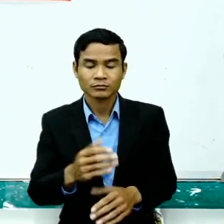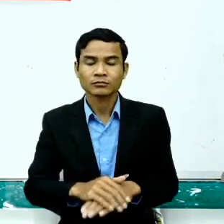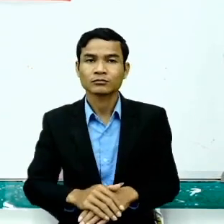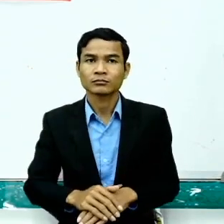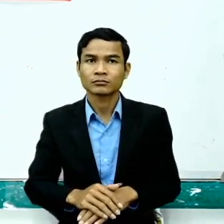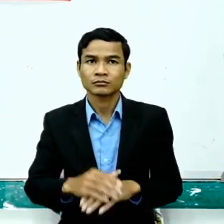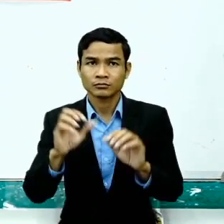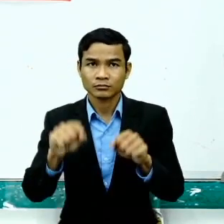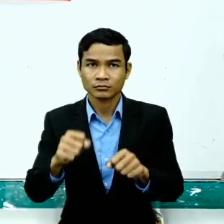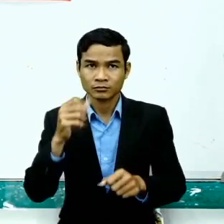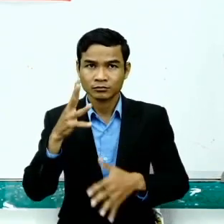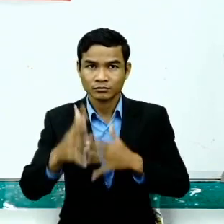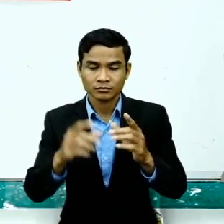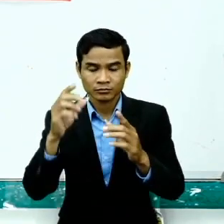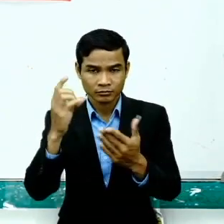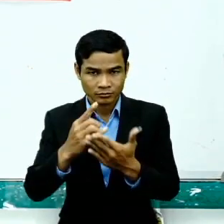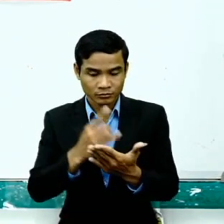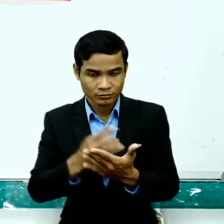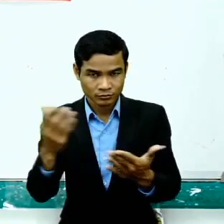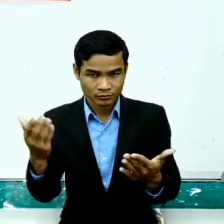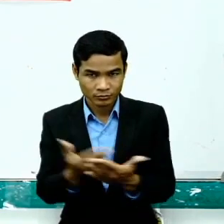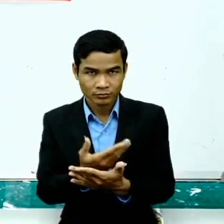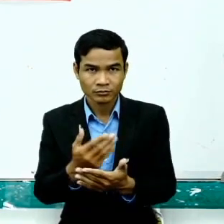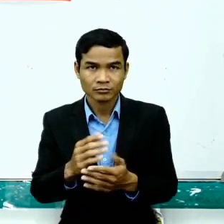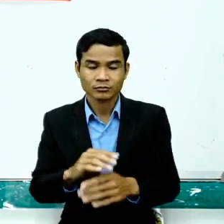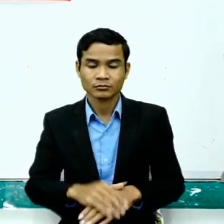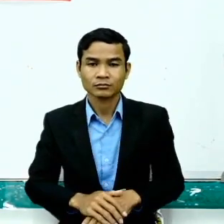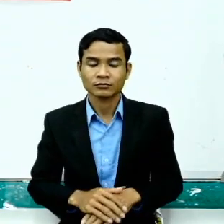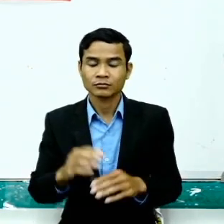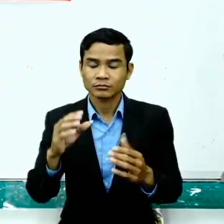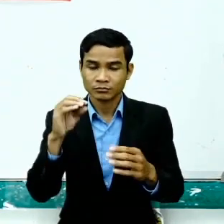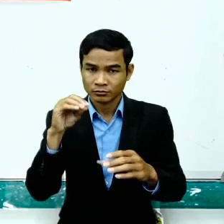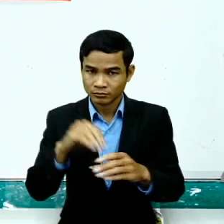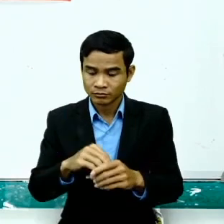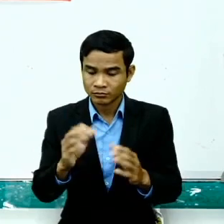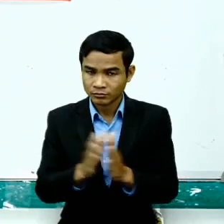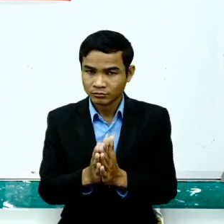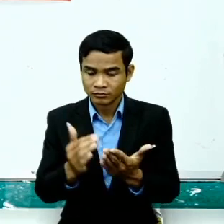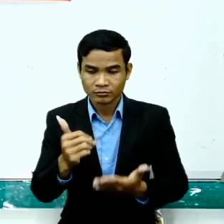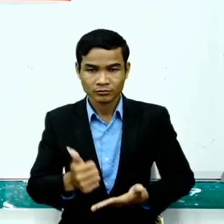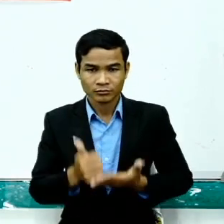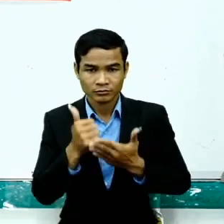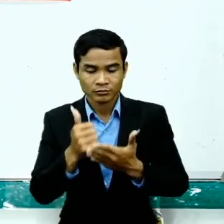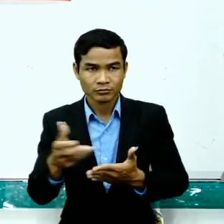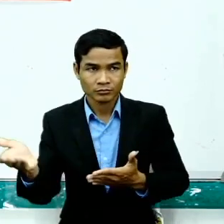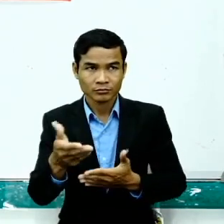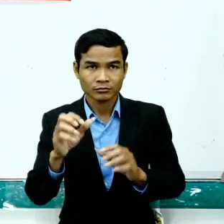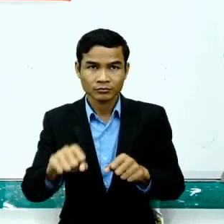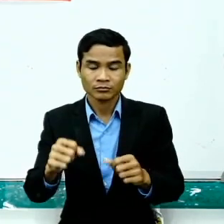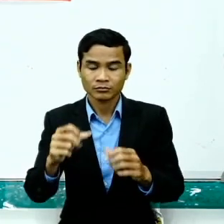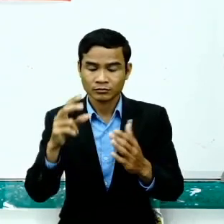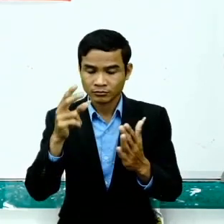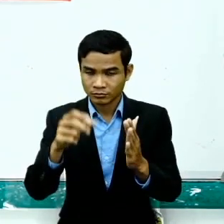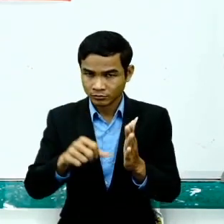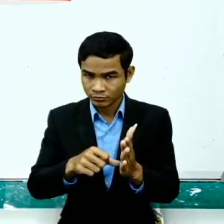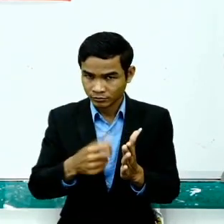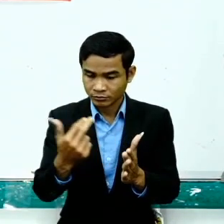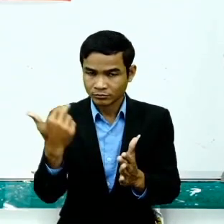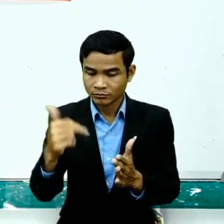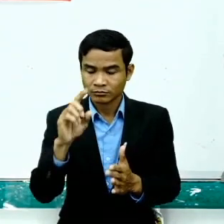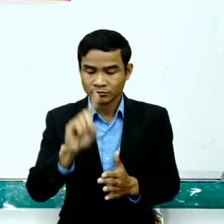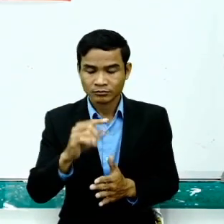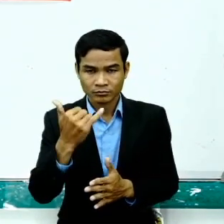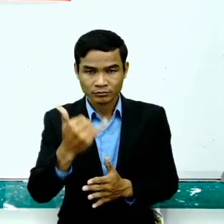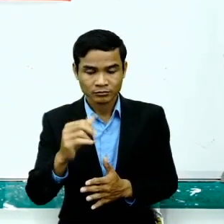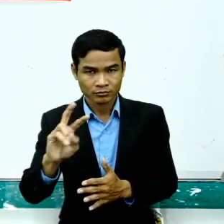nế trời an mê riêng thầm mây chà nơi nơi nông xếp hơi chùm nuôi rồi bò dưỡng chà nơi tùm bò tí mùi rồi